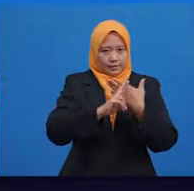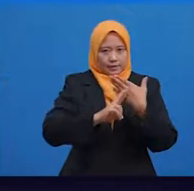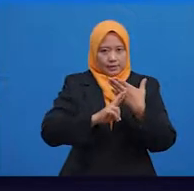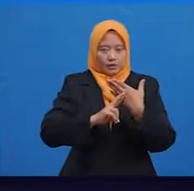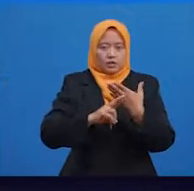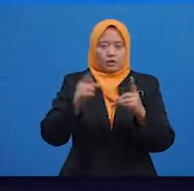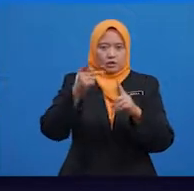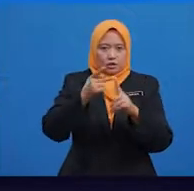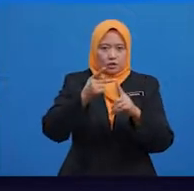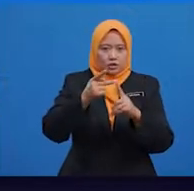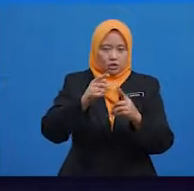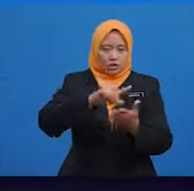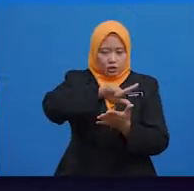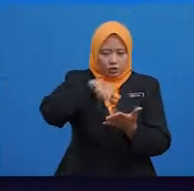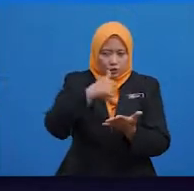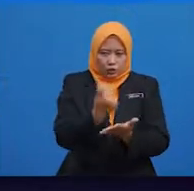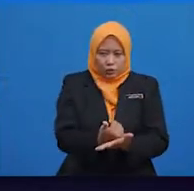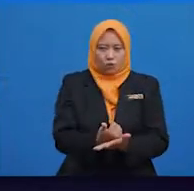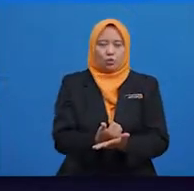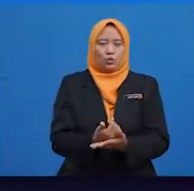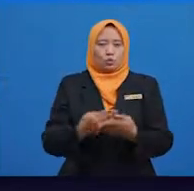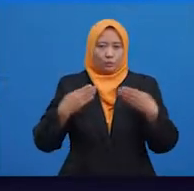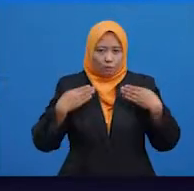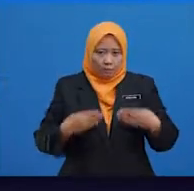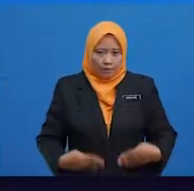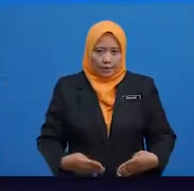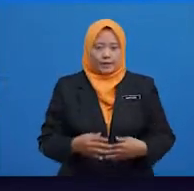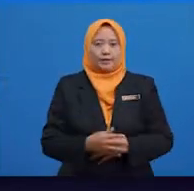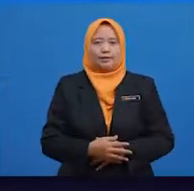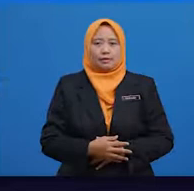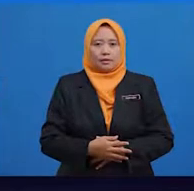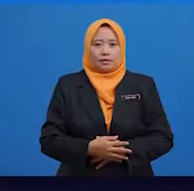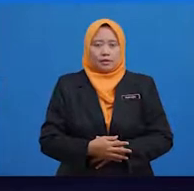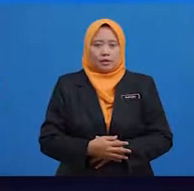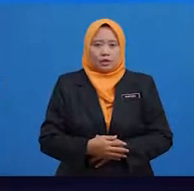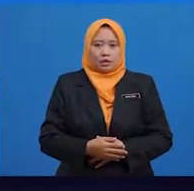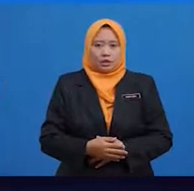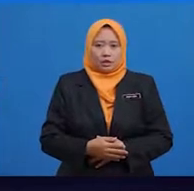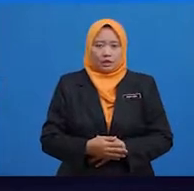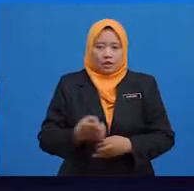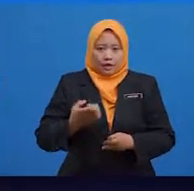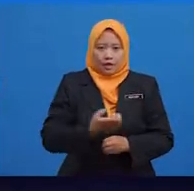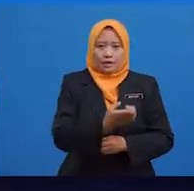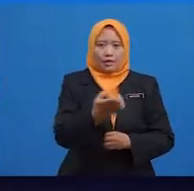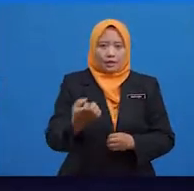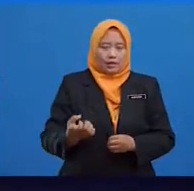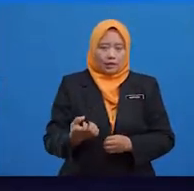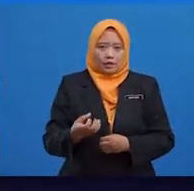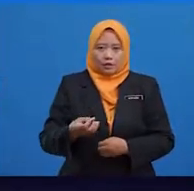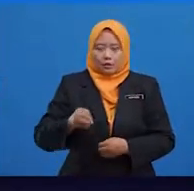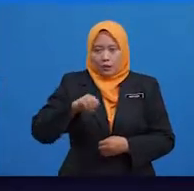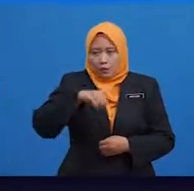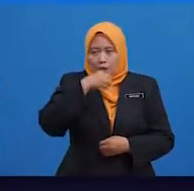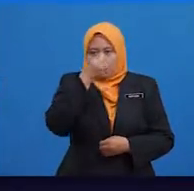badan dengan gas oksigen, nutrien dan sebarang bahan yang penting. Dan kemudian